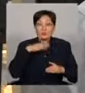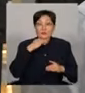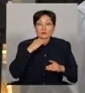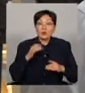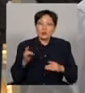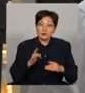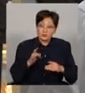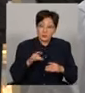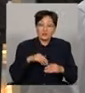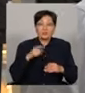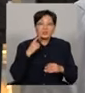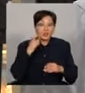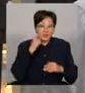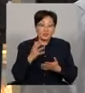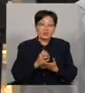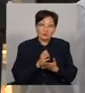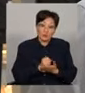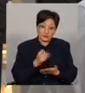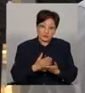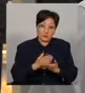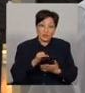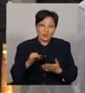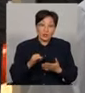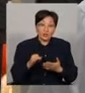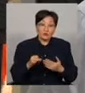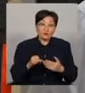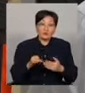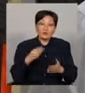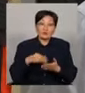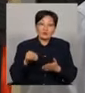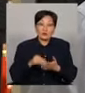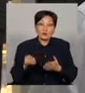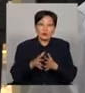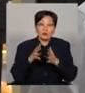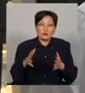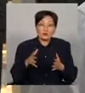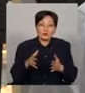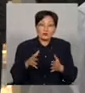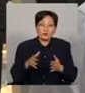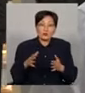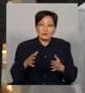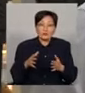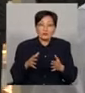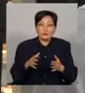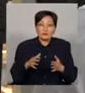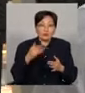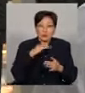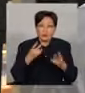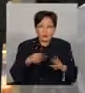объемы есть, и как таково закупать в большом объеме, пользуясь случаем, нет необходимости.